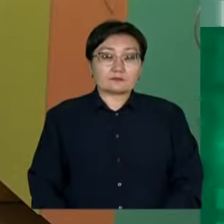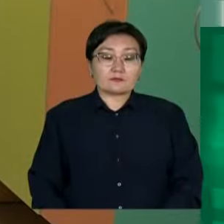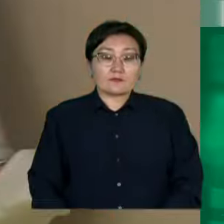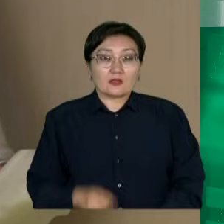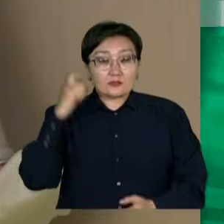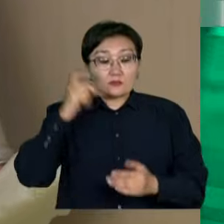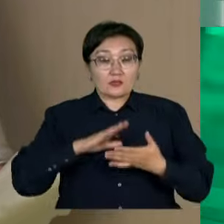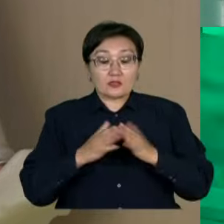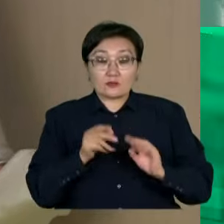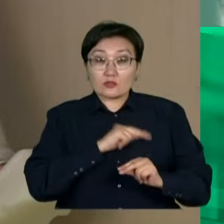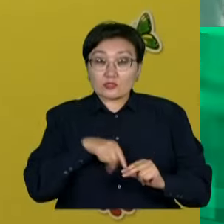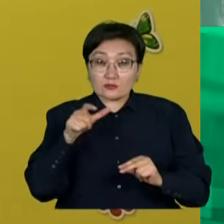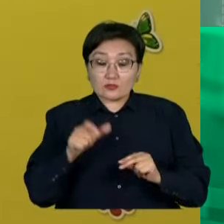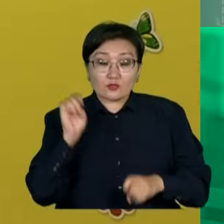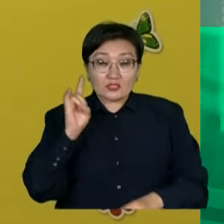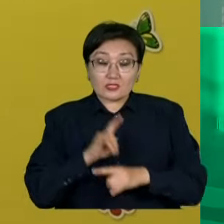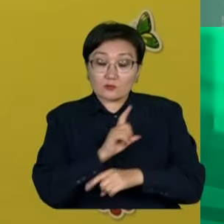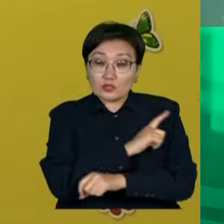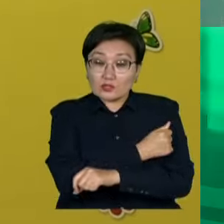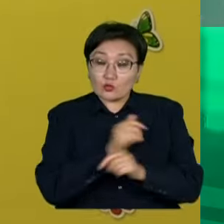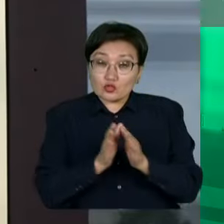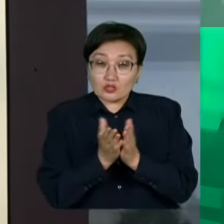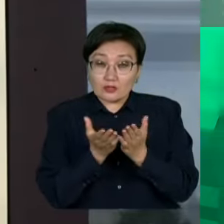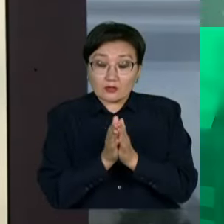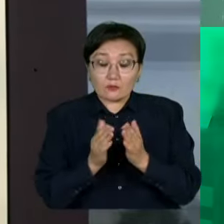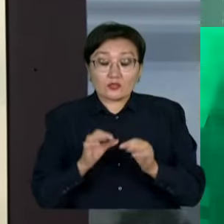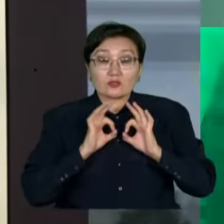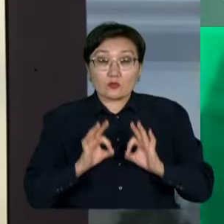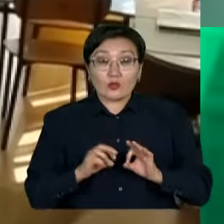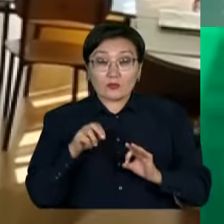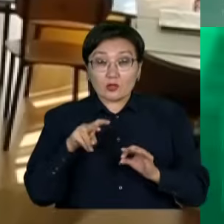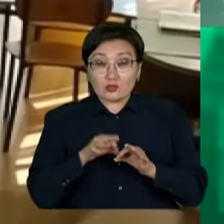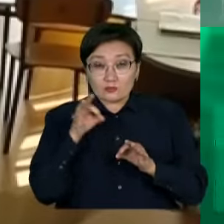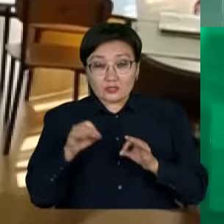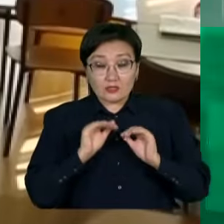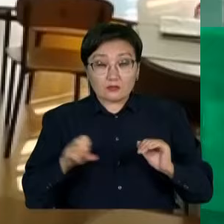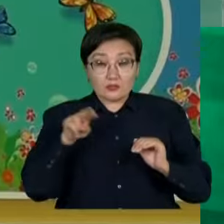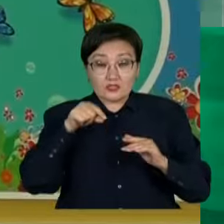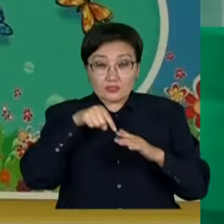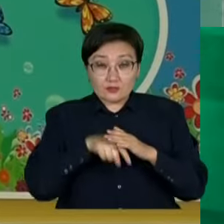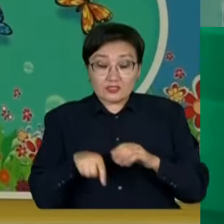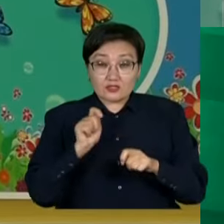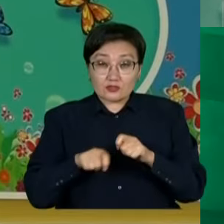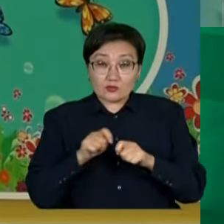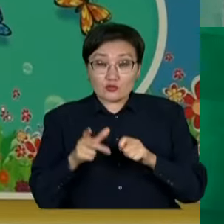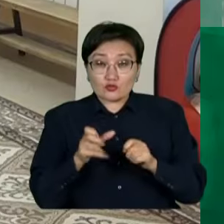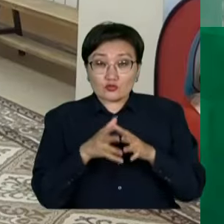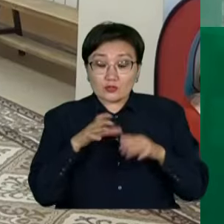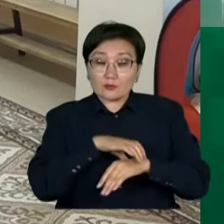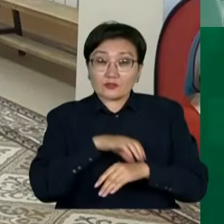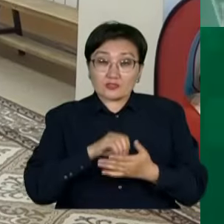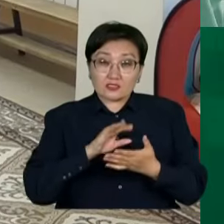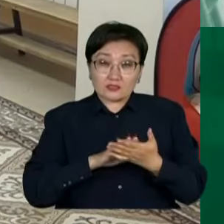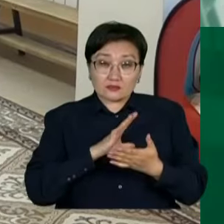Масан күйдегі қызметкерлер, жалған медициналық құжат, прокурорлар, Ақмол облысындағы балабақшаларды тексеріп, 300-ден астам